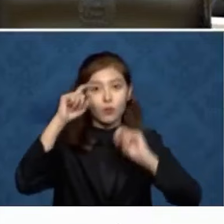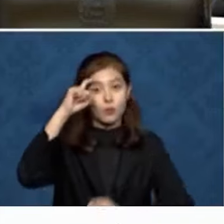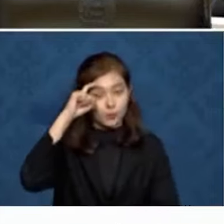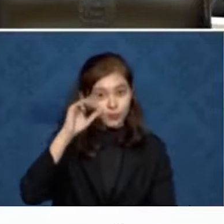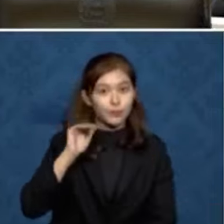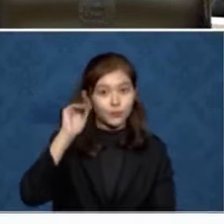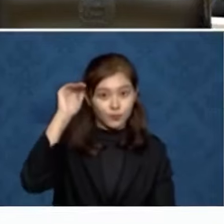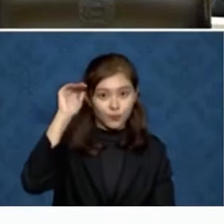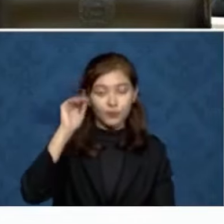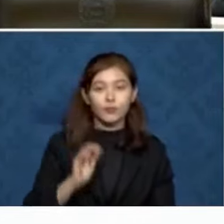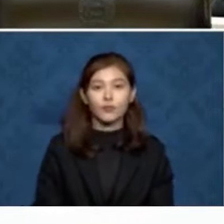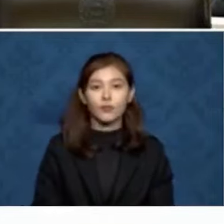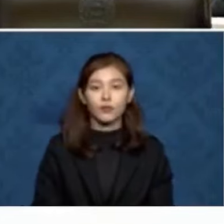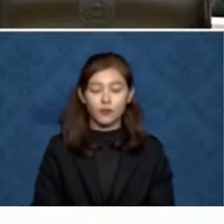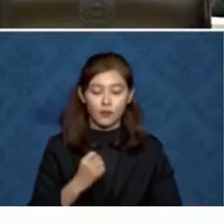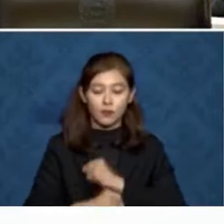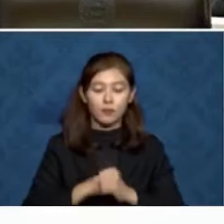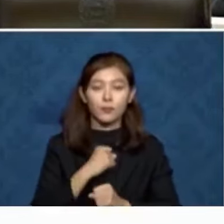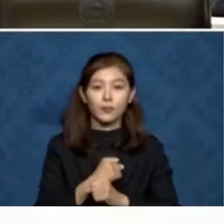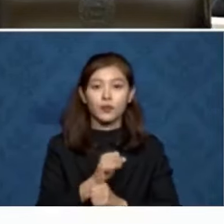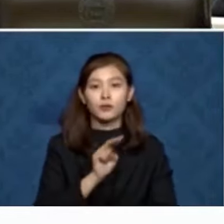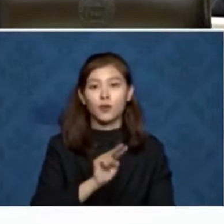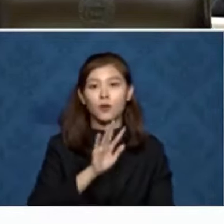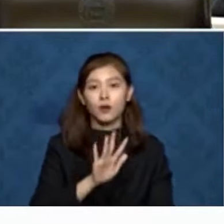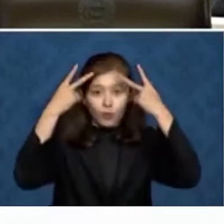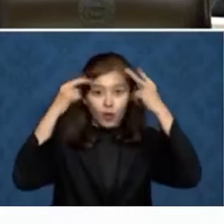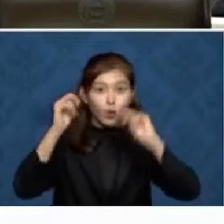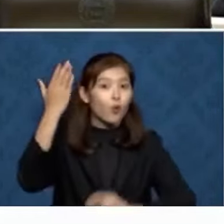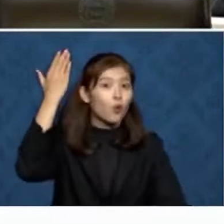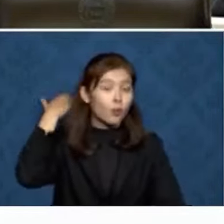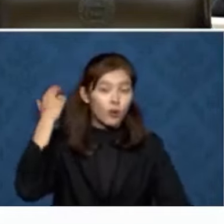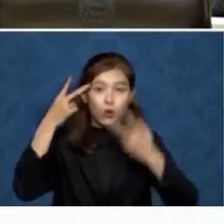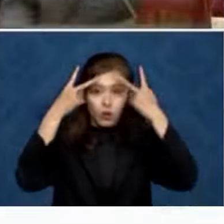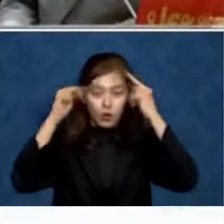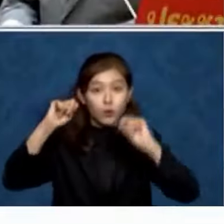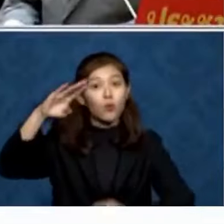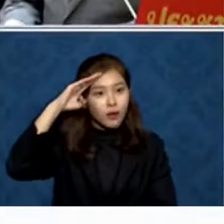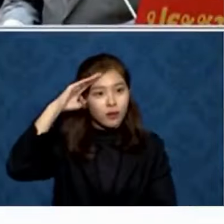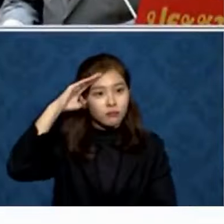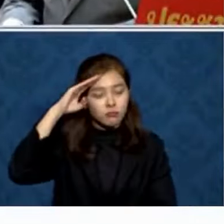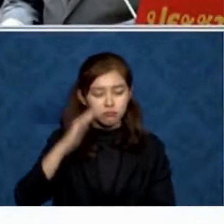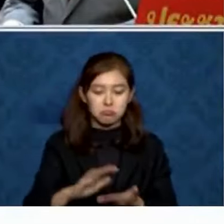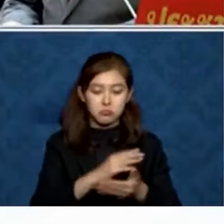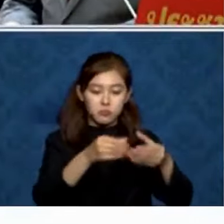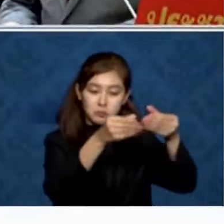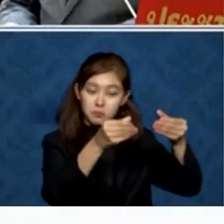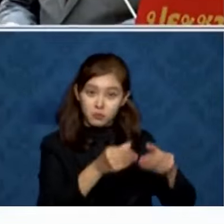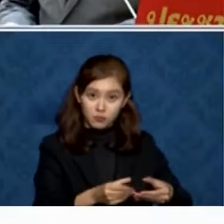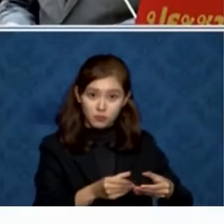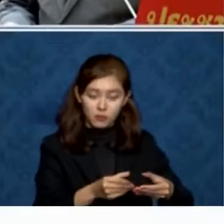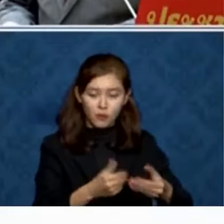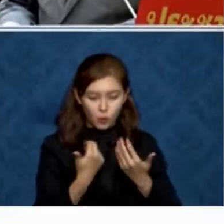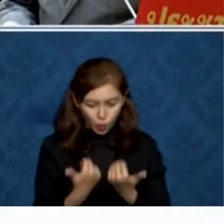การเอางบปี 67ที่รัฐบาลที่แล้วมารื้อทำใหม่หมดซึ่งส่งผลให้